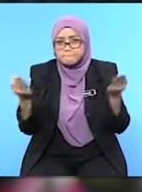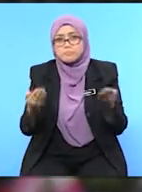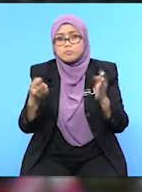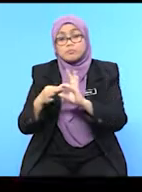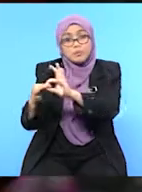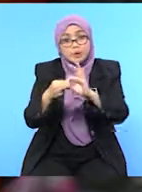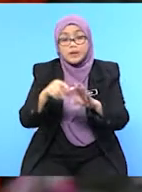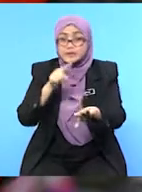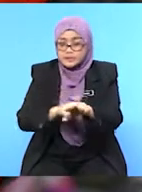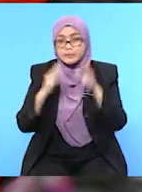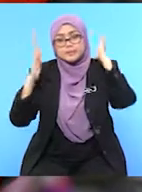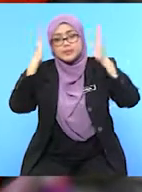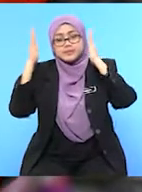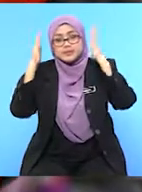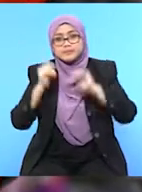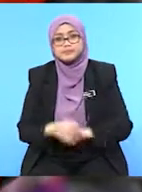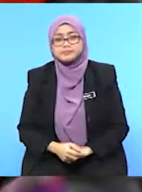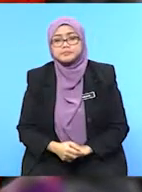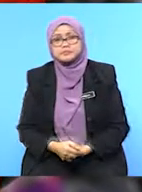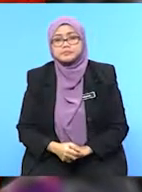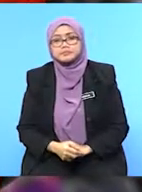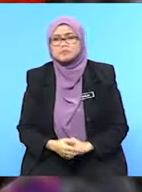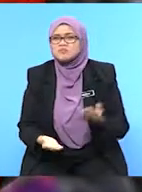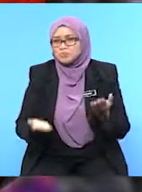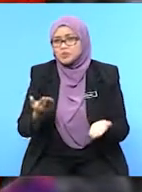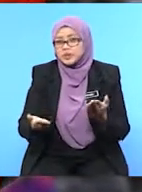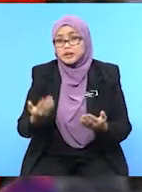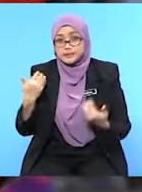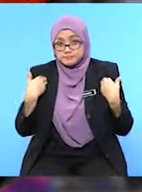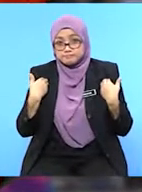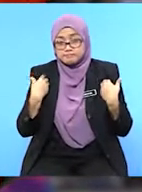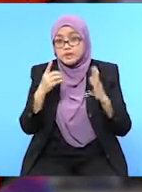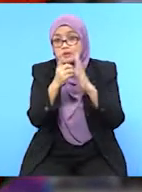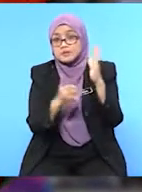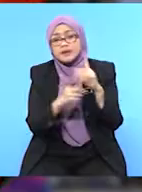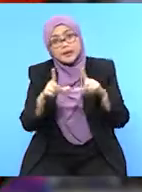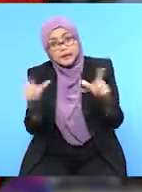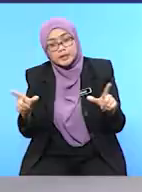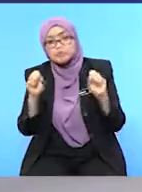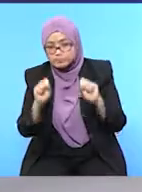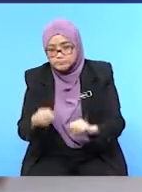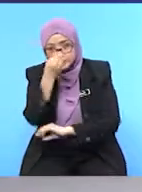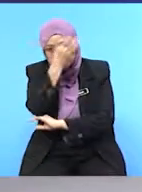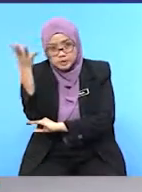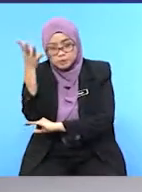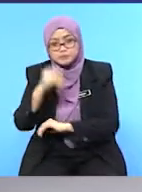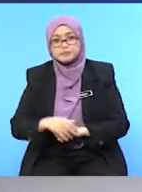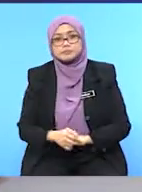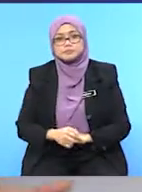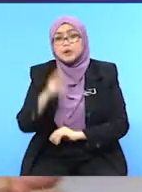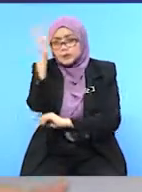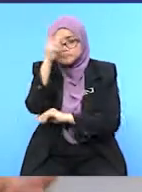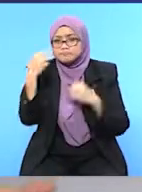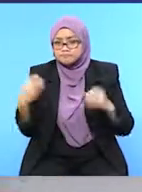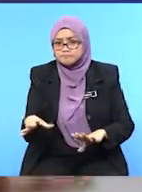berbagai kaum lotion selain dipakai data sebut mungkin ada dasar-dasar lain ibu yang polisi berangkat Iya betul kea